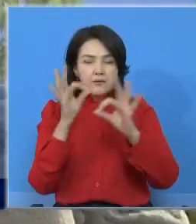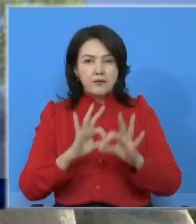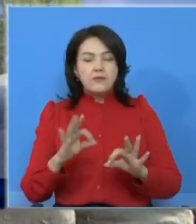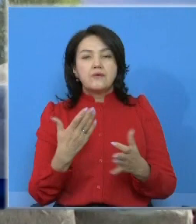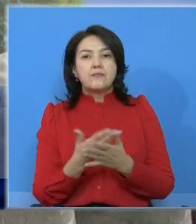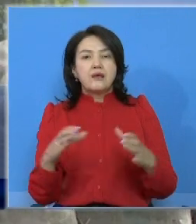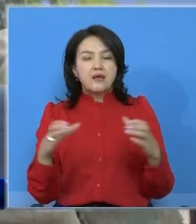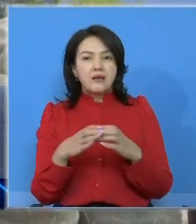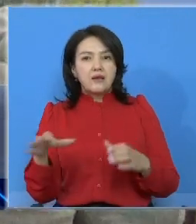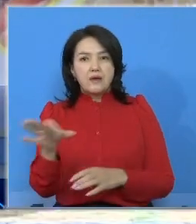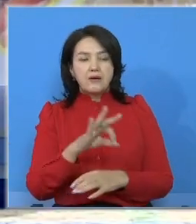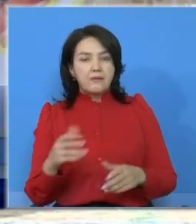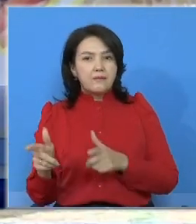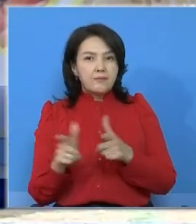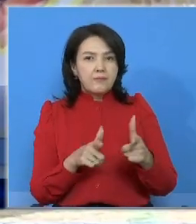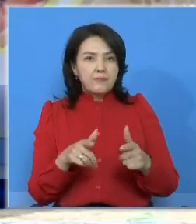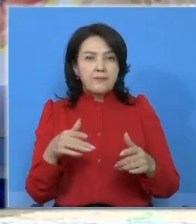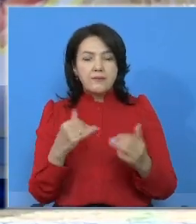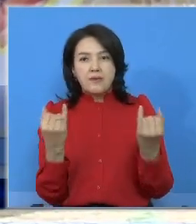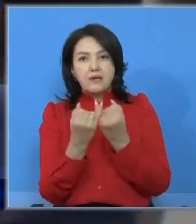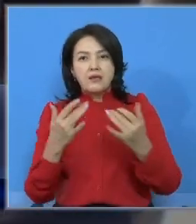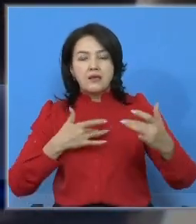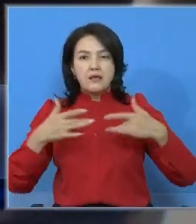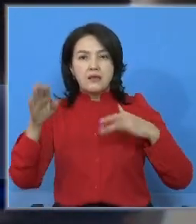сторону. Коллективы области подготовили для гостей